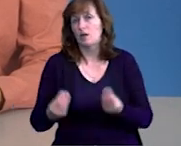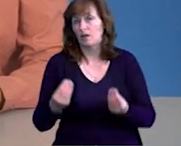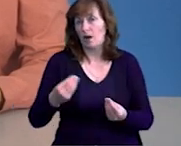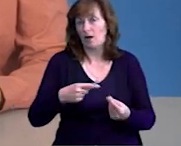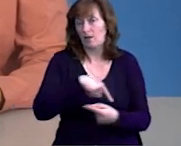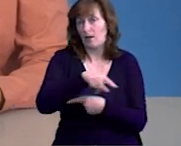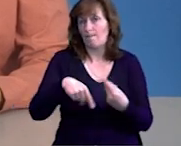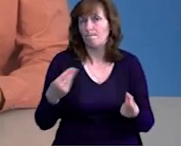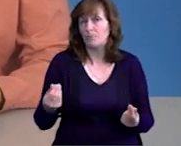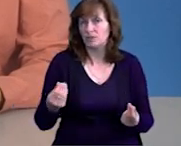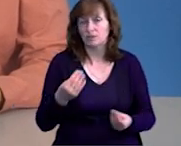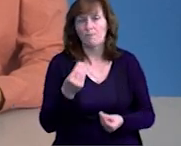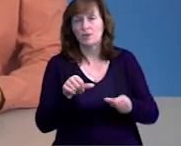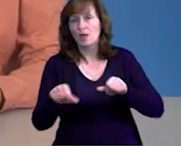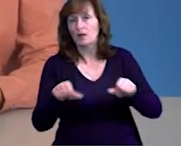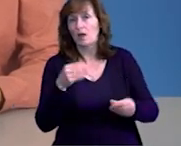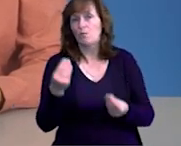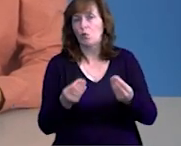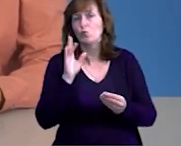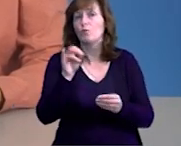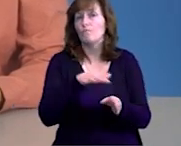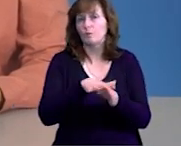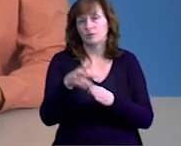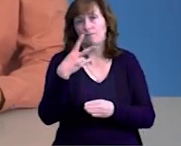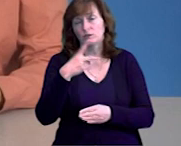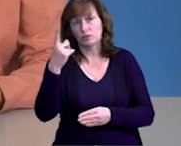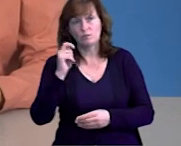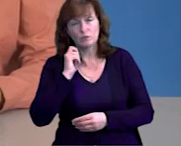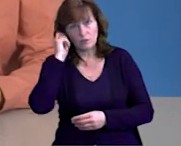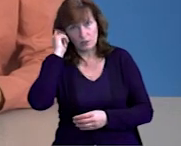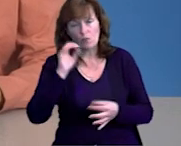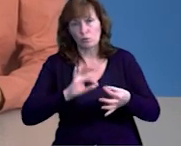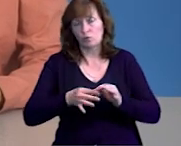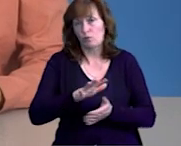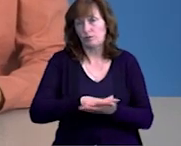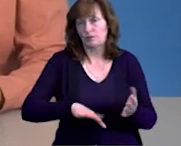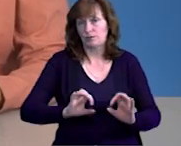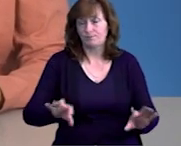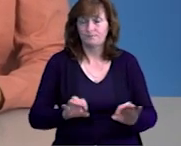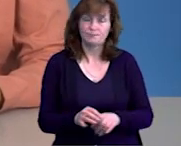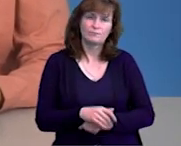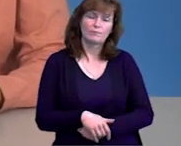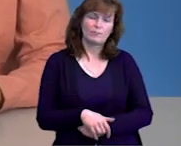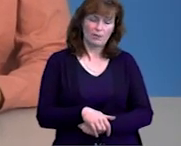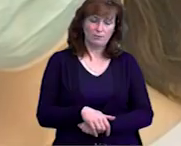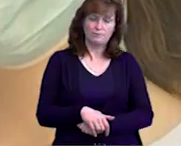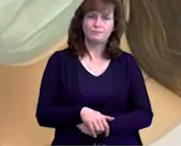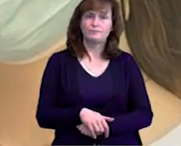бізнес. Грати в автомати зможуть лише ті, кому виповнилося 21 рік. Подробиці в сюжеті наших колег з